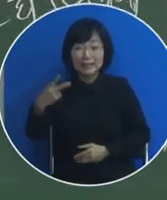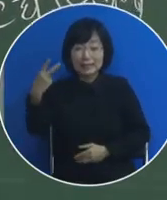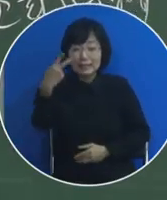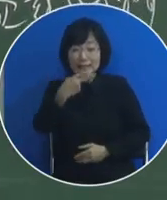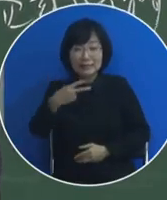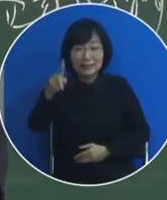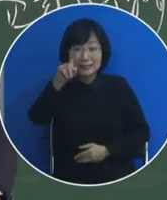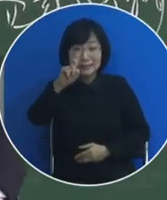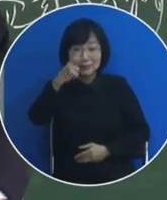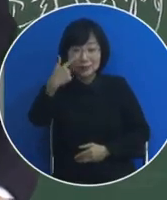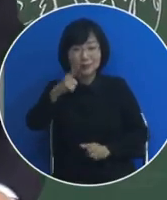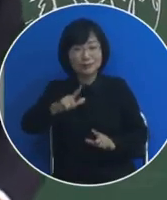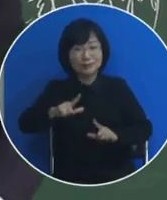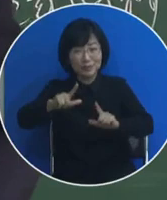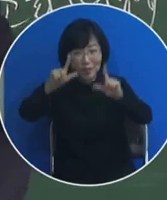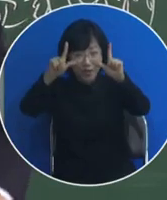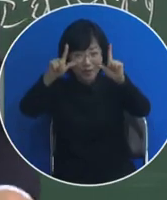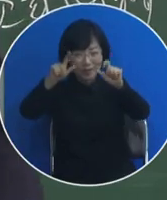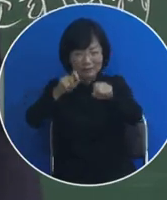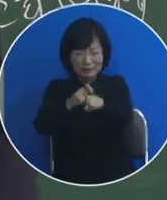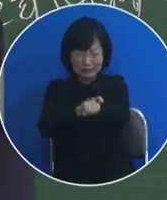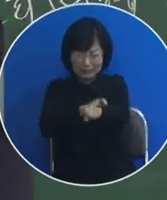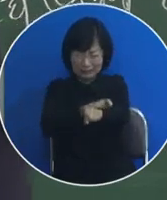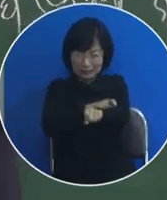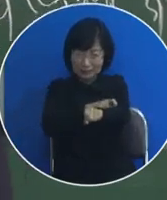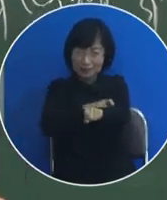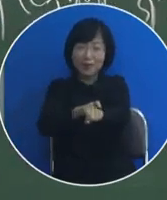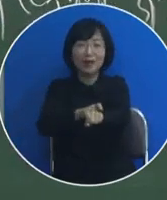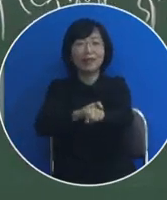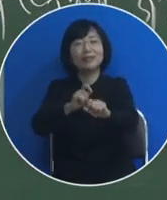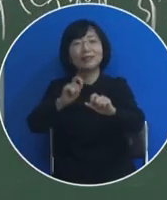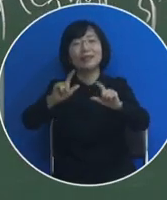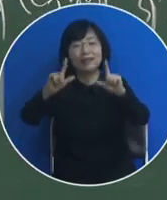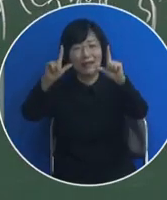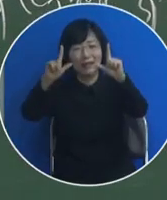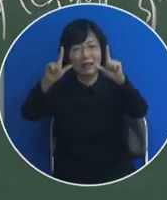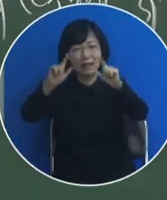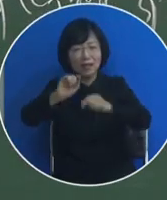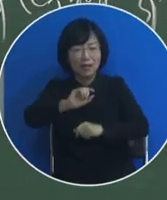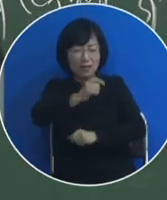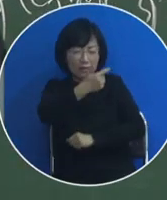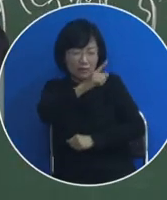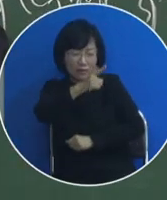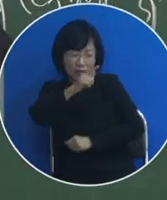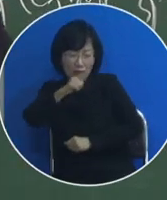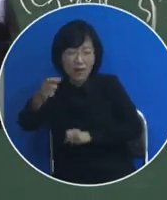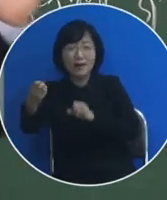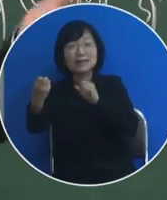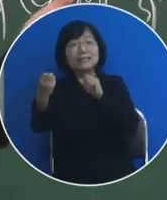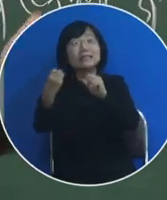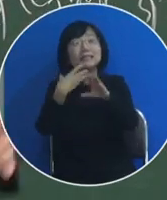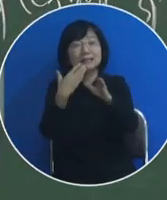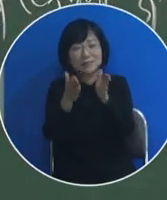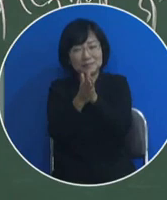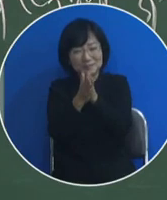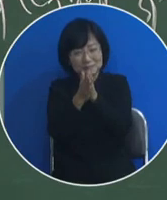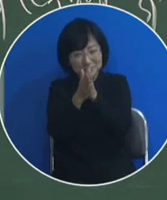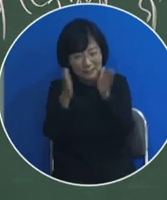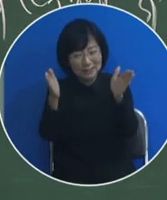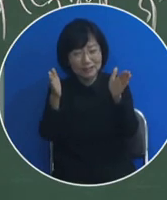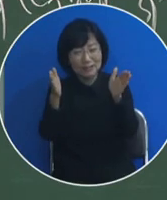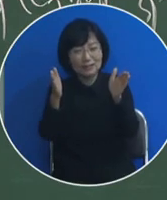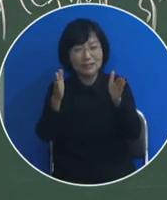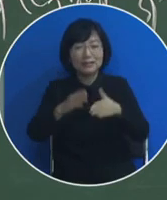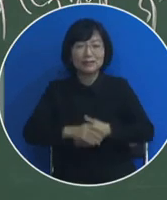2016년은 특별한 해입니다. And 2016 is a very special year. 여러 가지 응답이 올 겁니다. Various answers will come. 더군다나